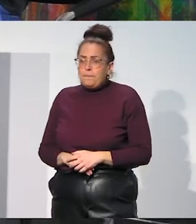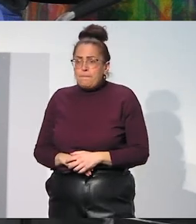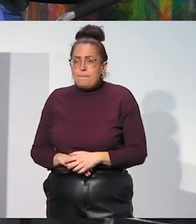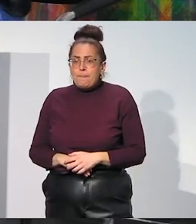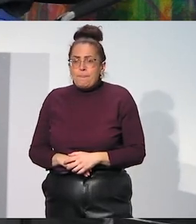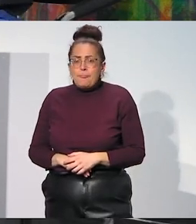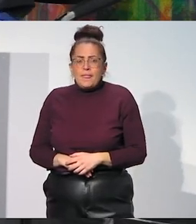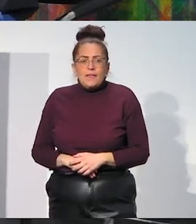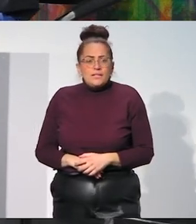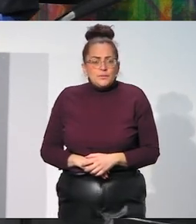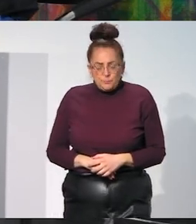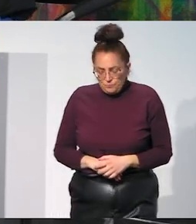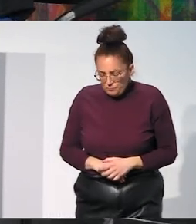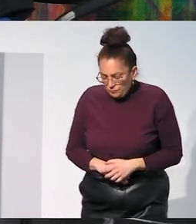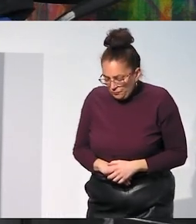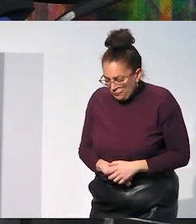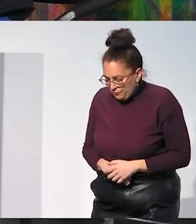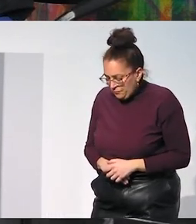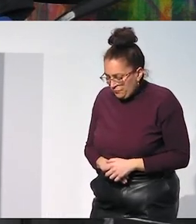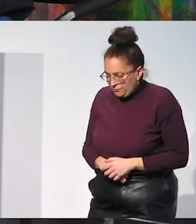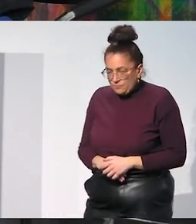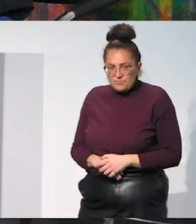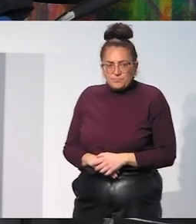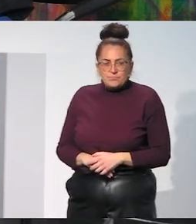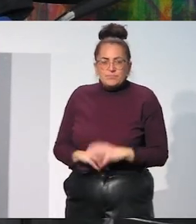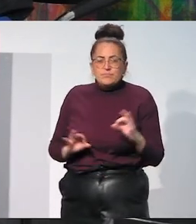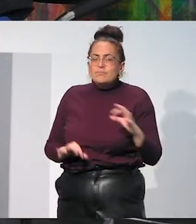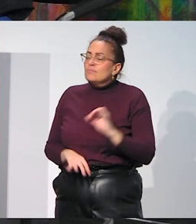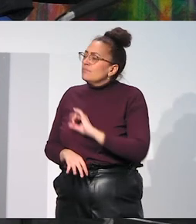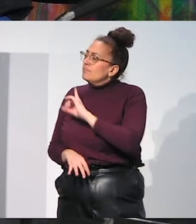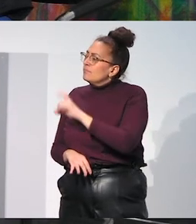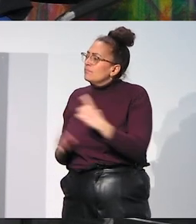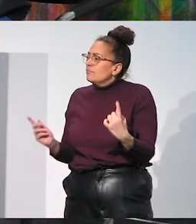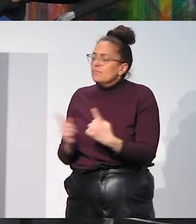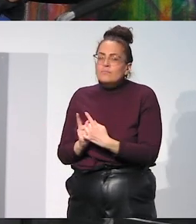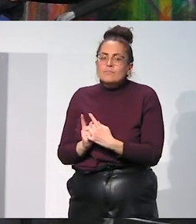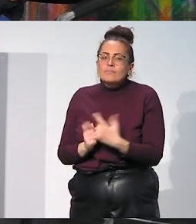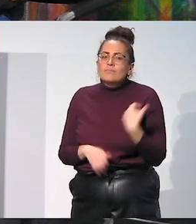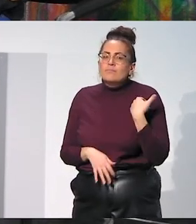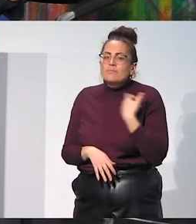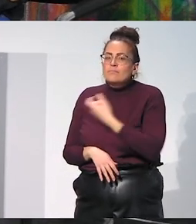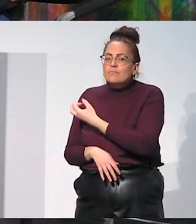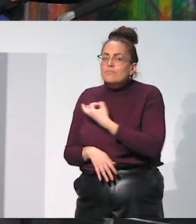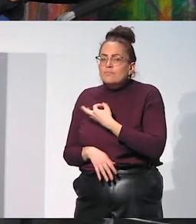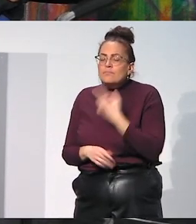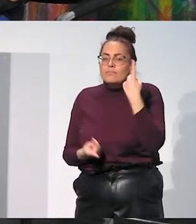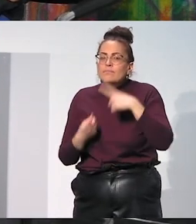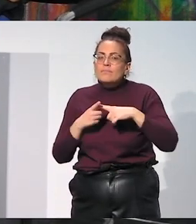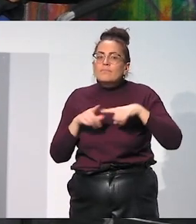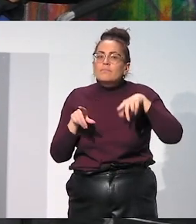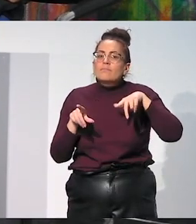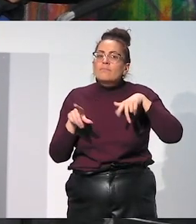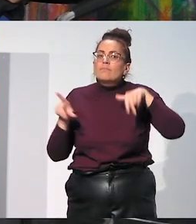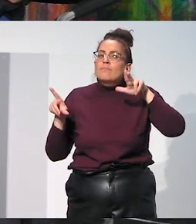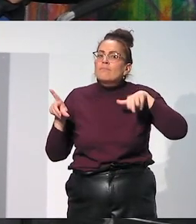Merci. Il y avait là une remarque. Oui, une rapide question. Vous évoquiez la peinture qui semblait être